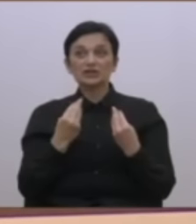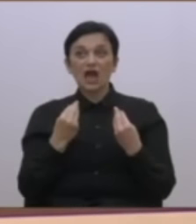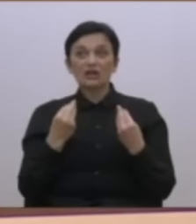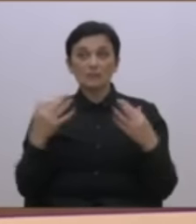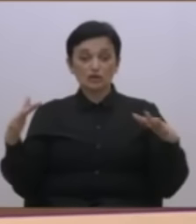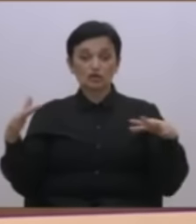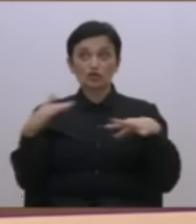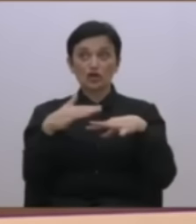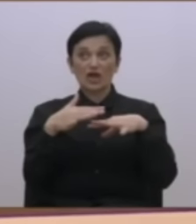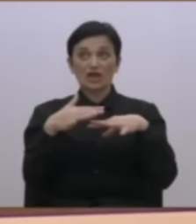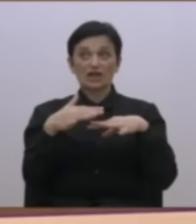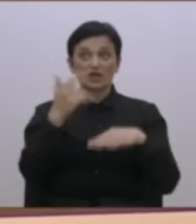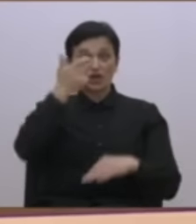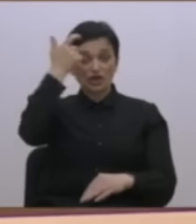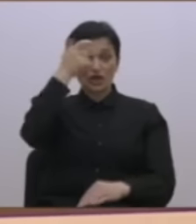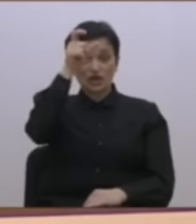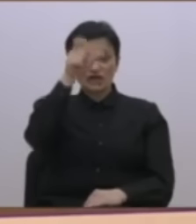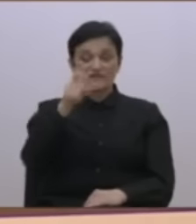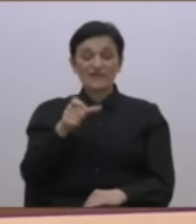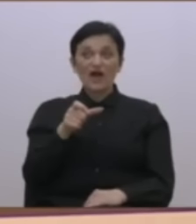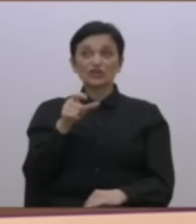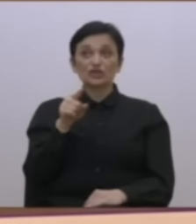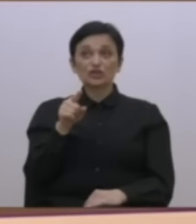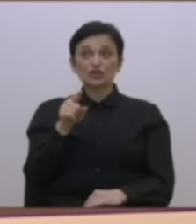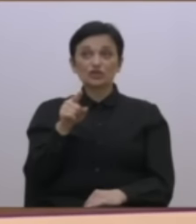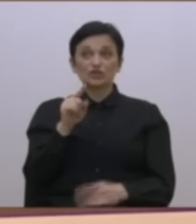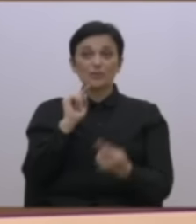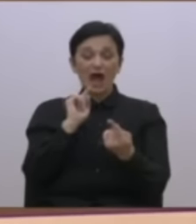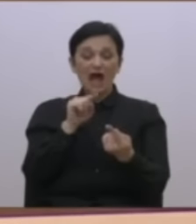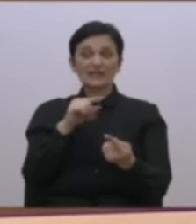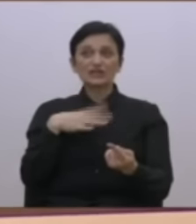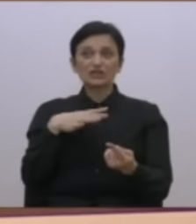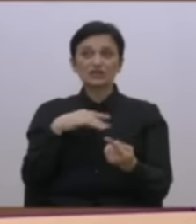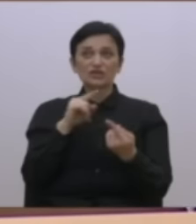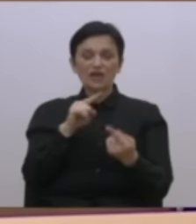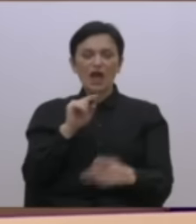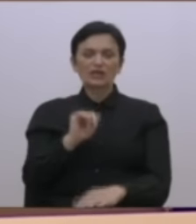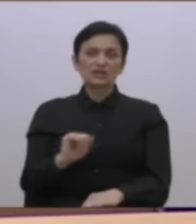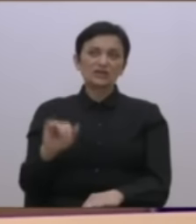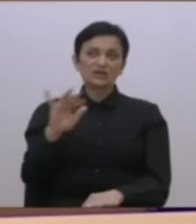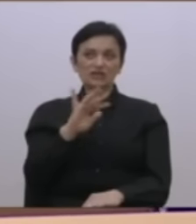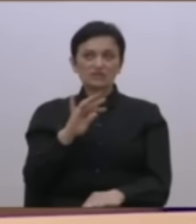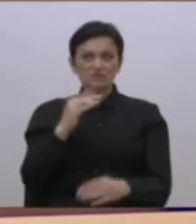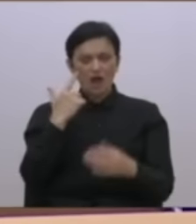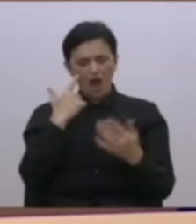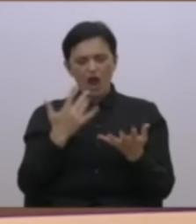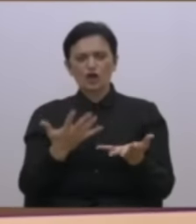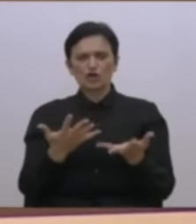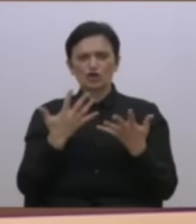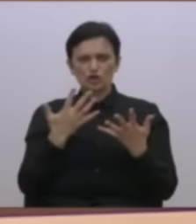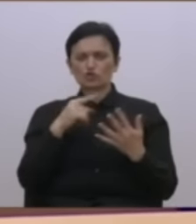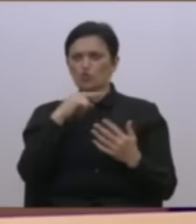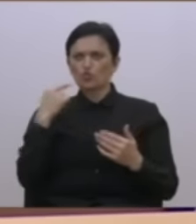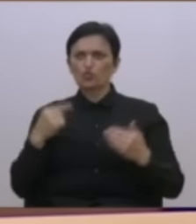Shekrebam da Bizina Ivanishvilis Antikartulma Antidasavlurma Ashkarad